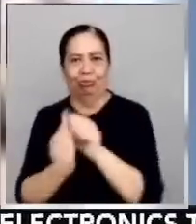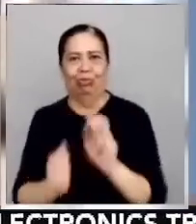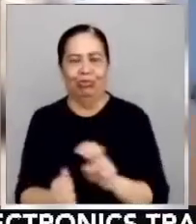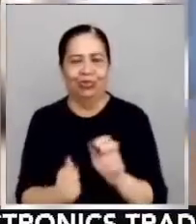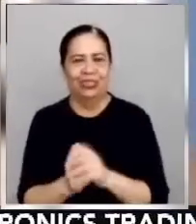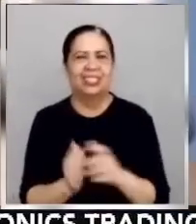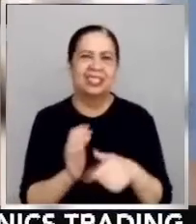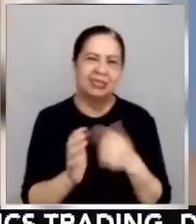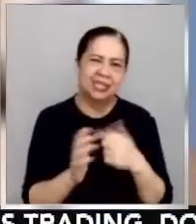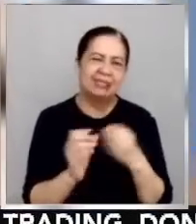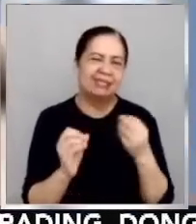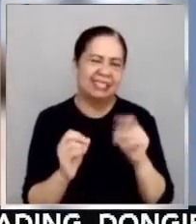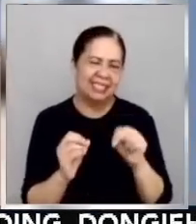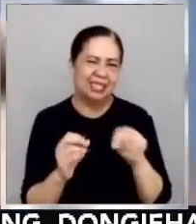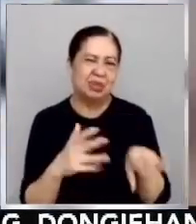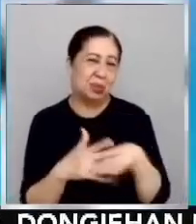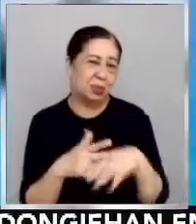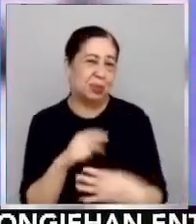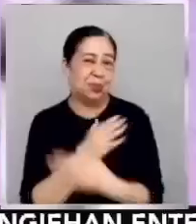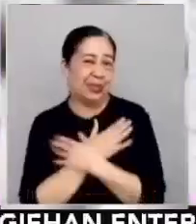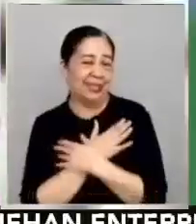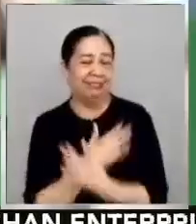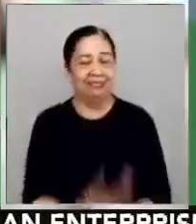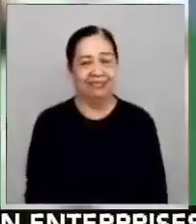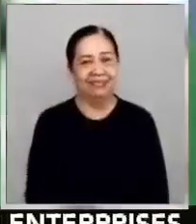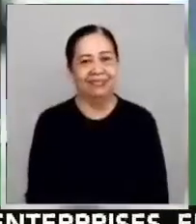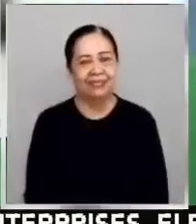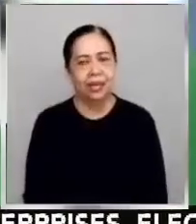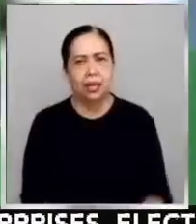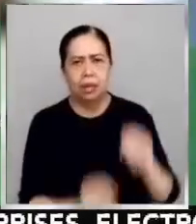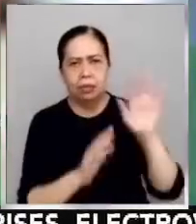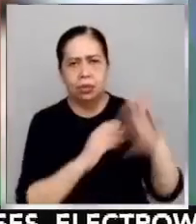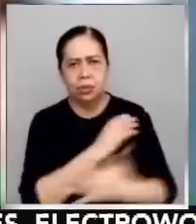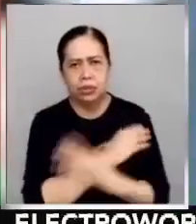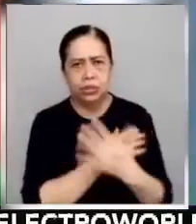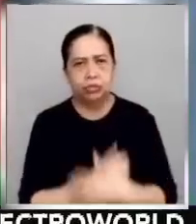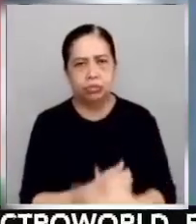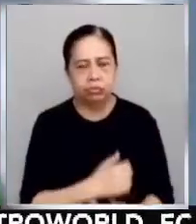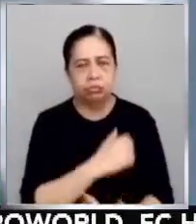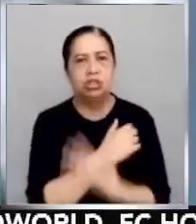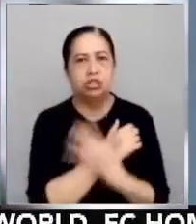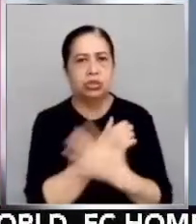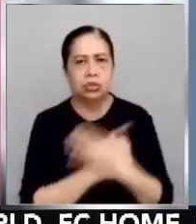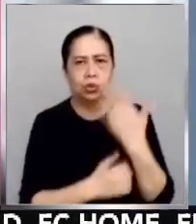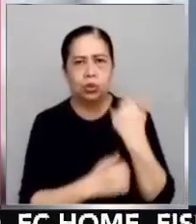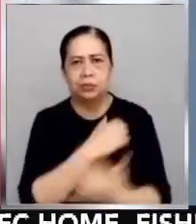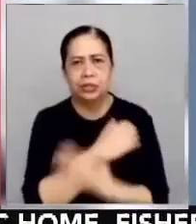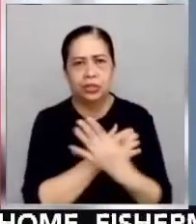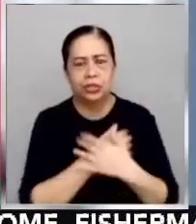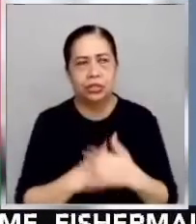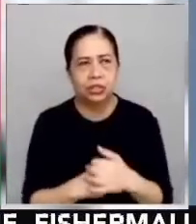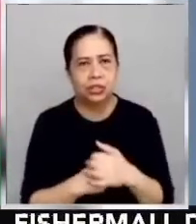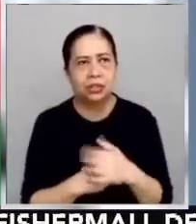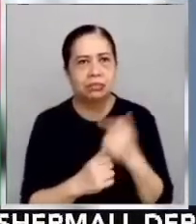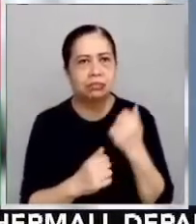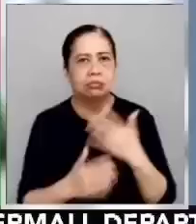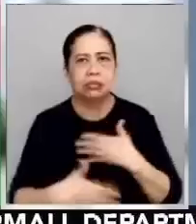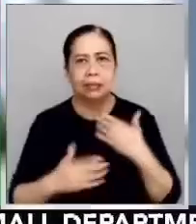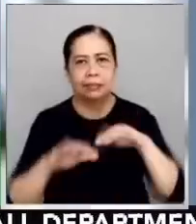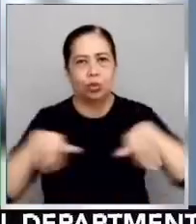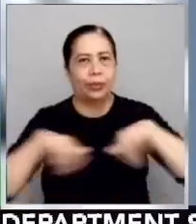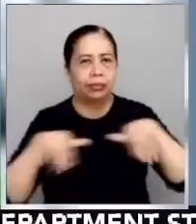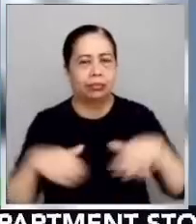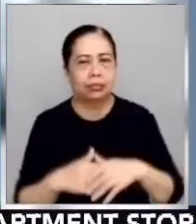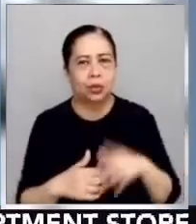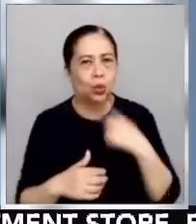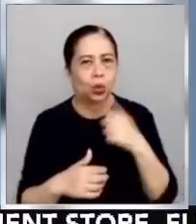break. Ayun lang. Mountain or beach? Beach. Bakit beach? Kasi masaya mo swimming. Sino hindi mo